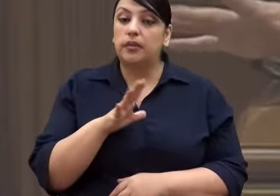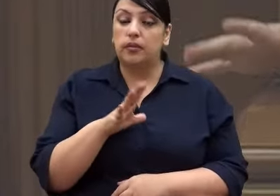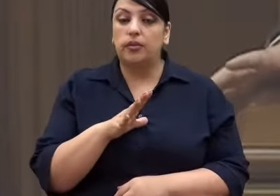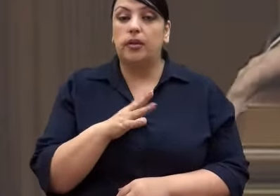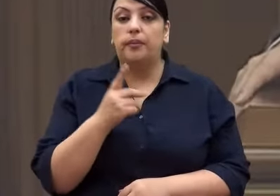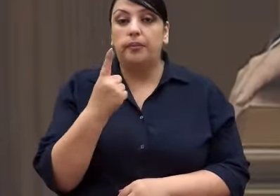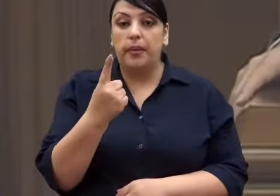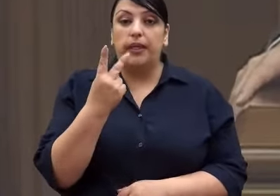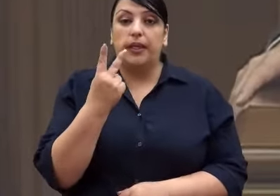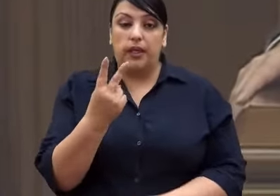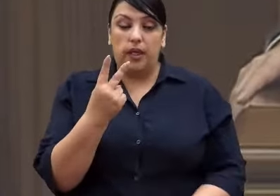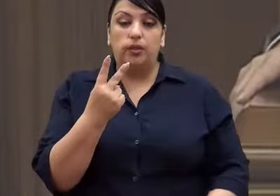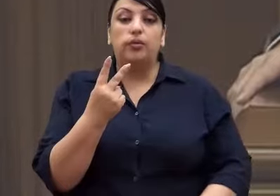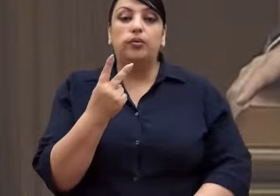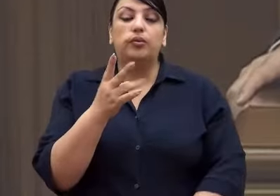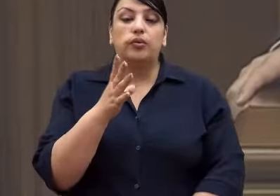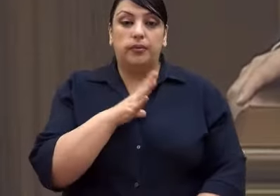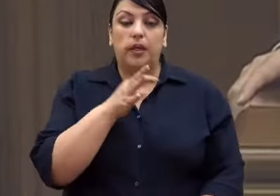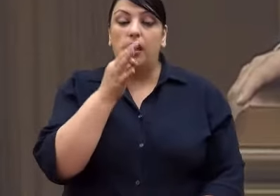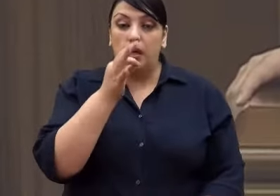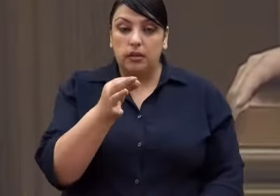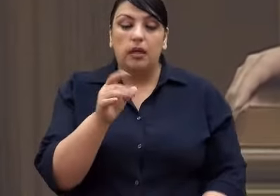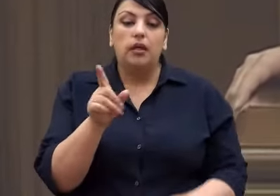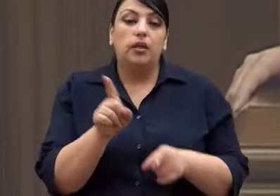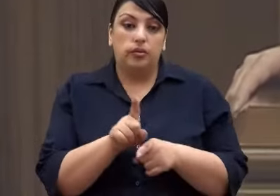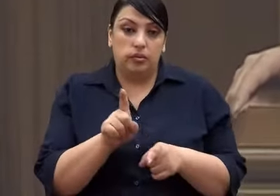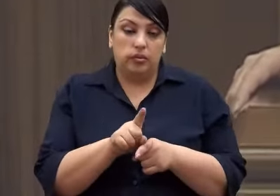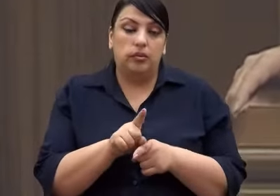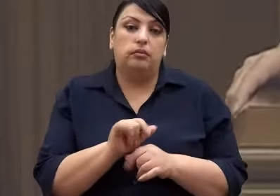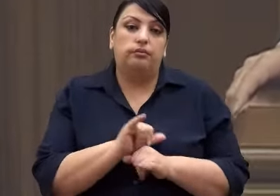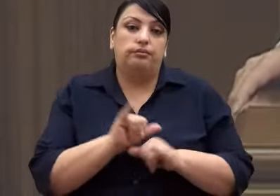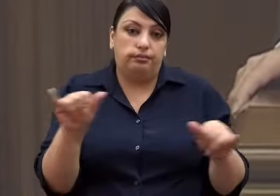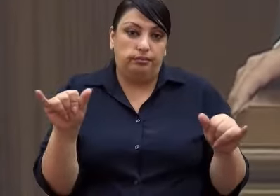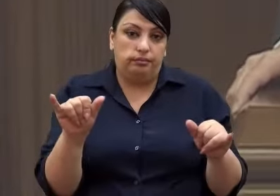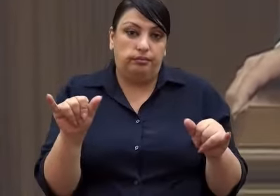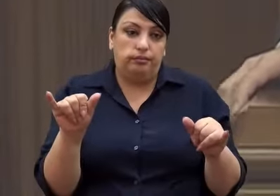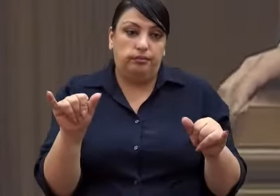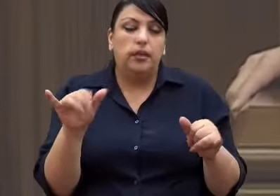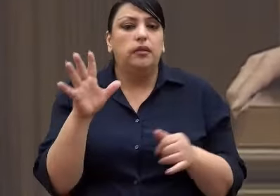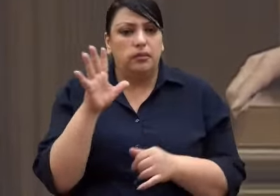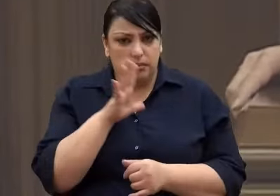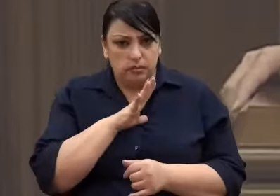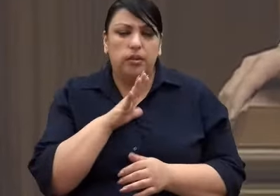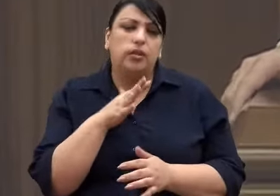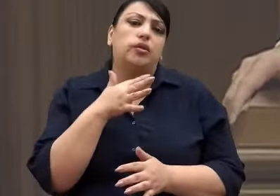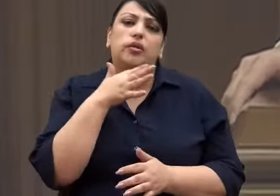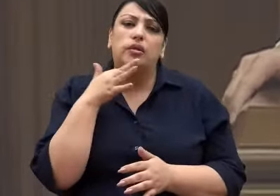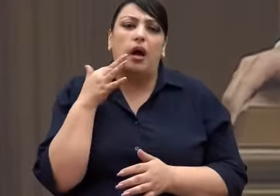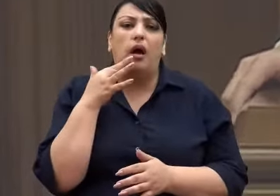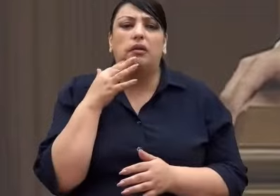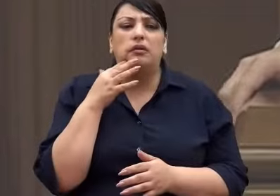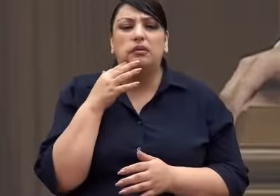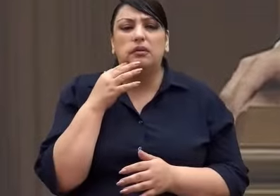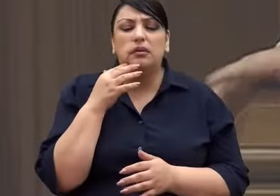երկու հոգուց է դա հնչել, բայց լայն տարածում գտավ, որ քննադատական խոսքեր եմ տեսել, որ թե